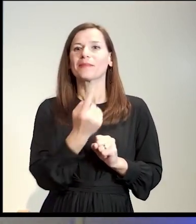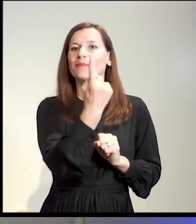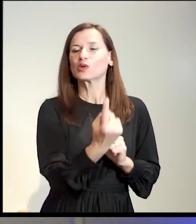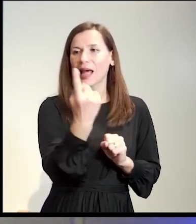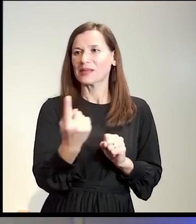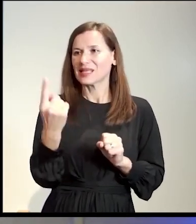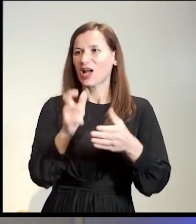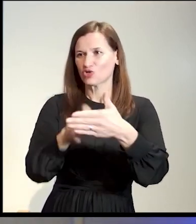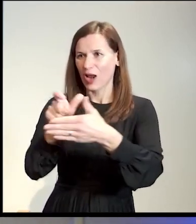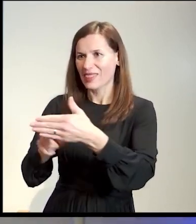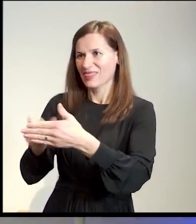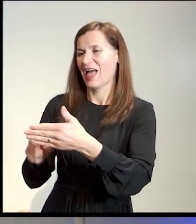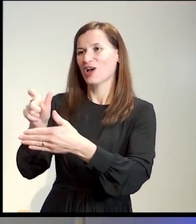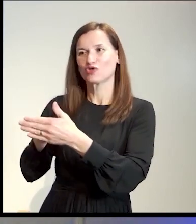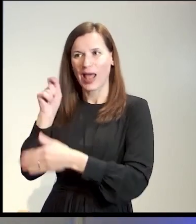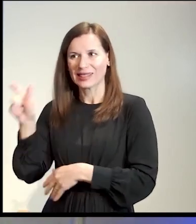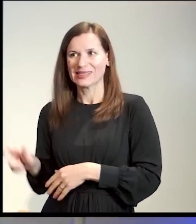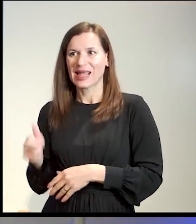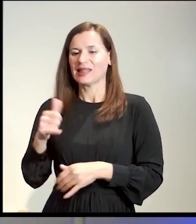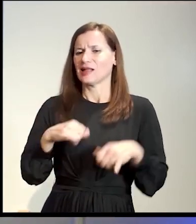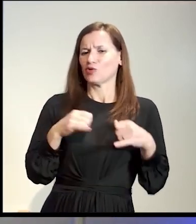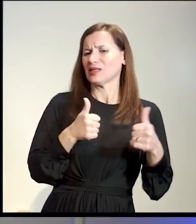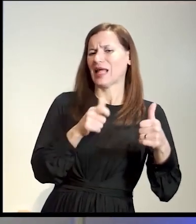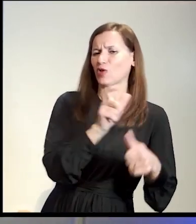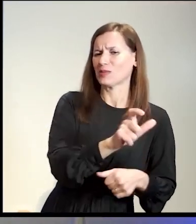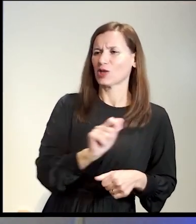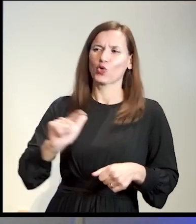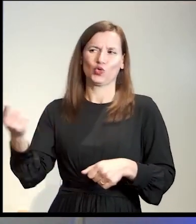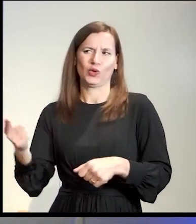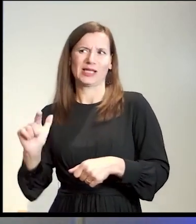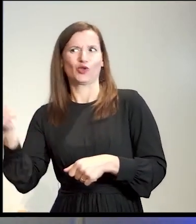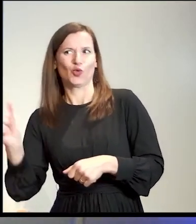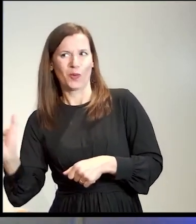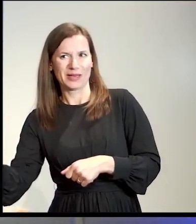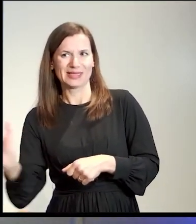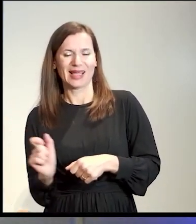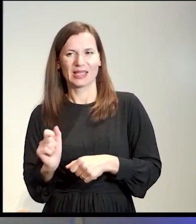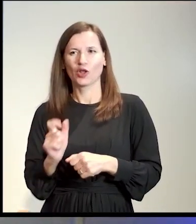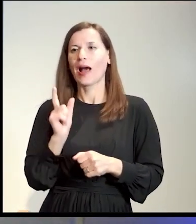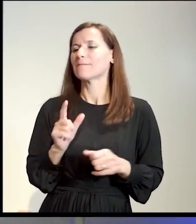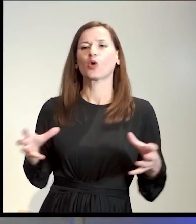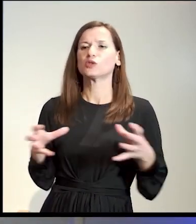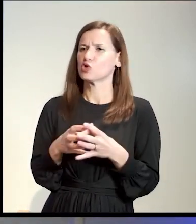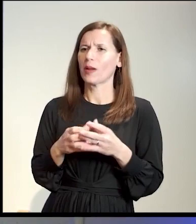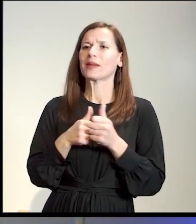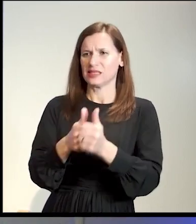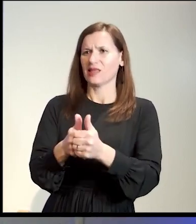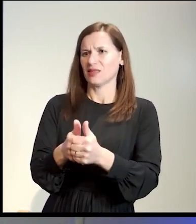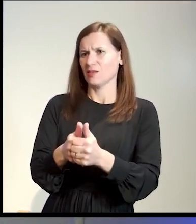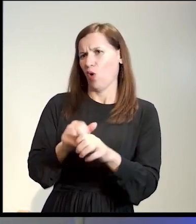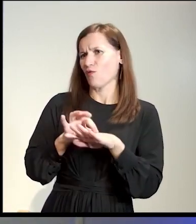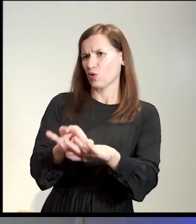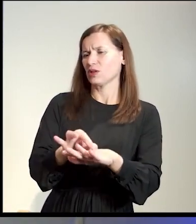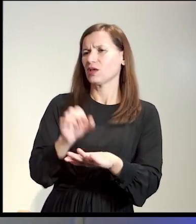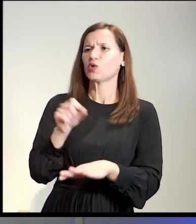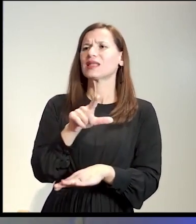izbrati ene, druge besede. Čeprav mislim, da vsem pa je ovodilo, ki se ga res si držimo, da ta izbor